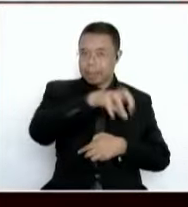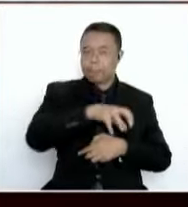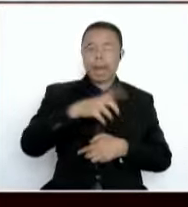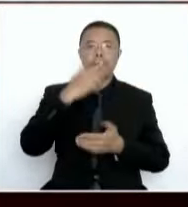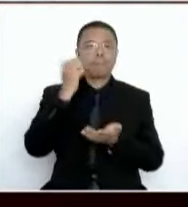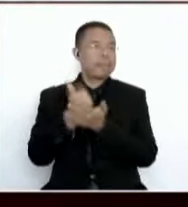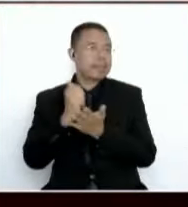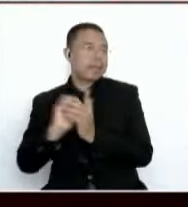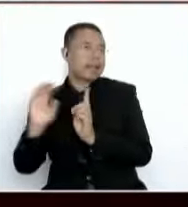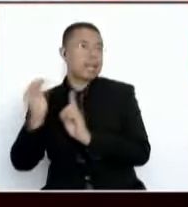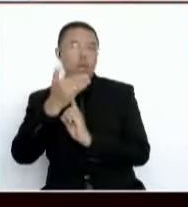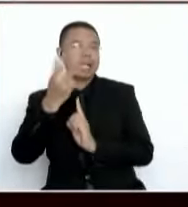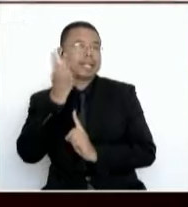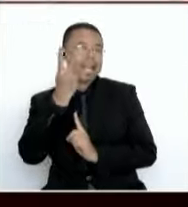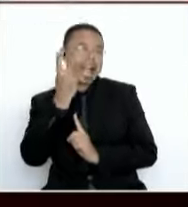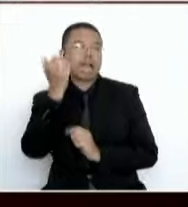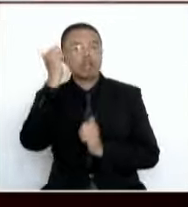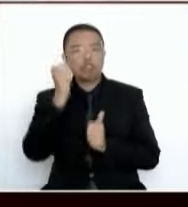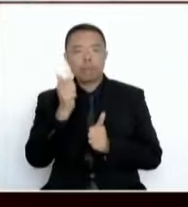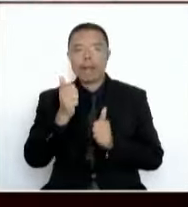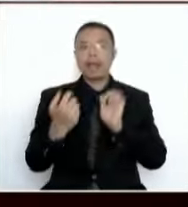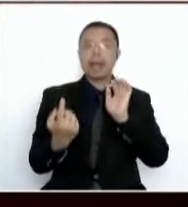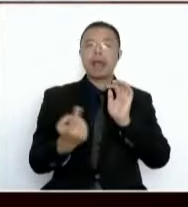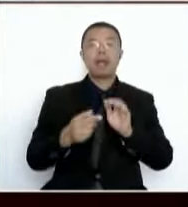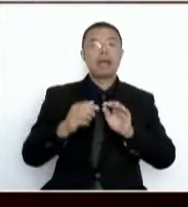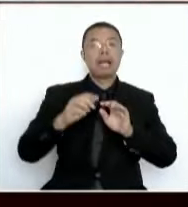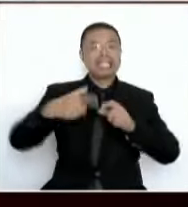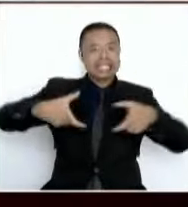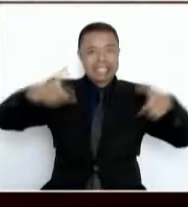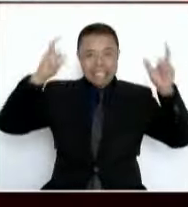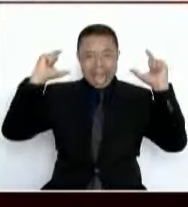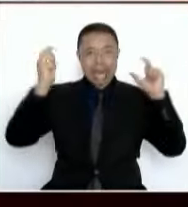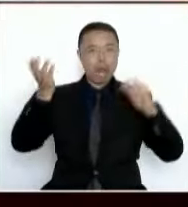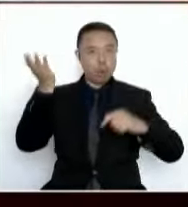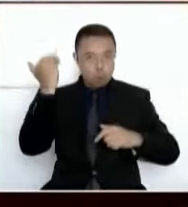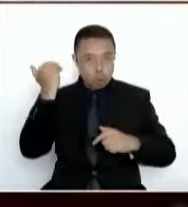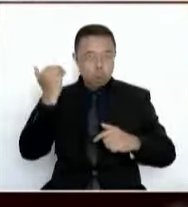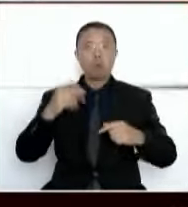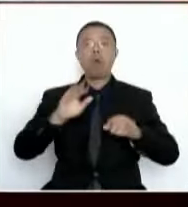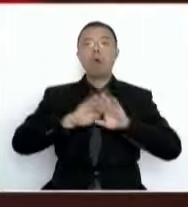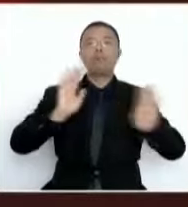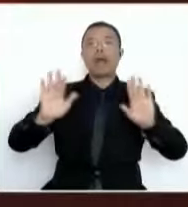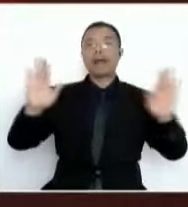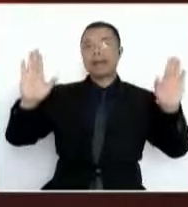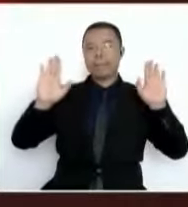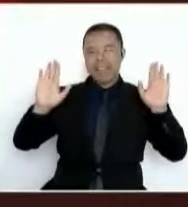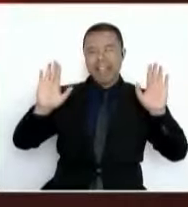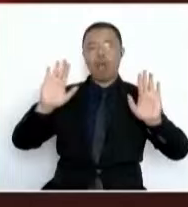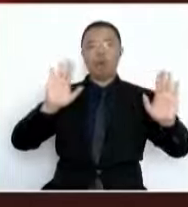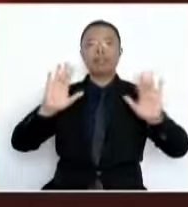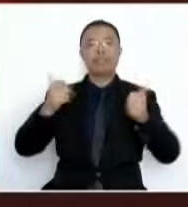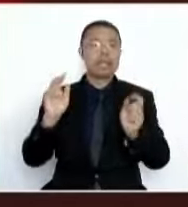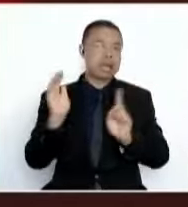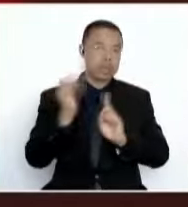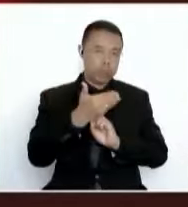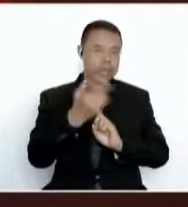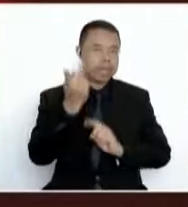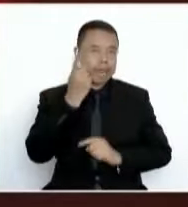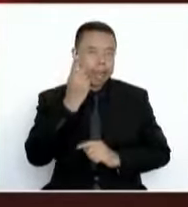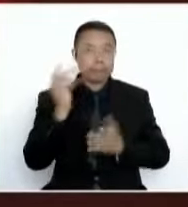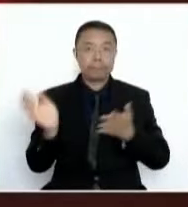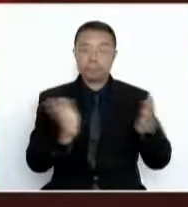kita jaga ya agar simbol-simbol ee kebetawian ini tentu saja bisa terjaga dan yang